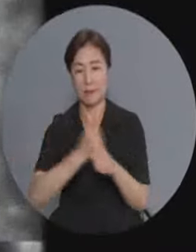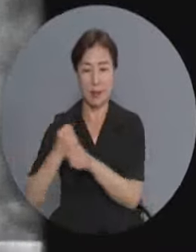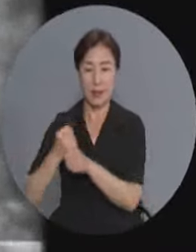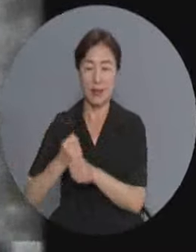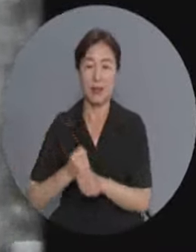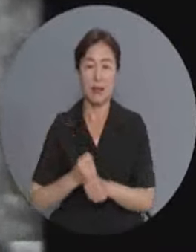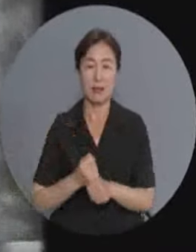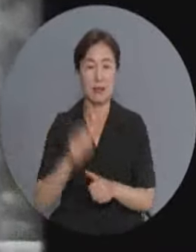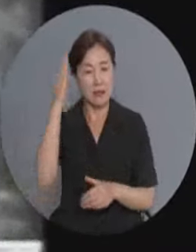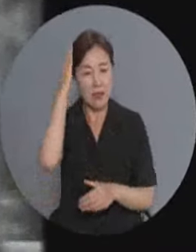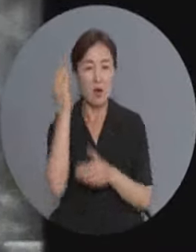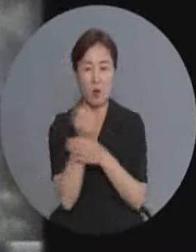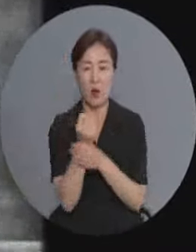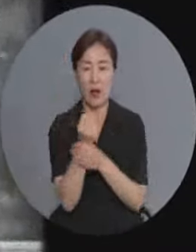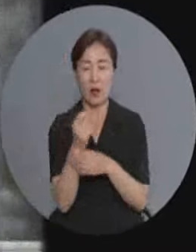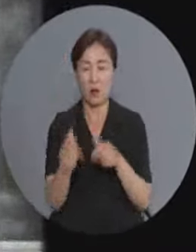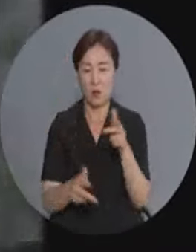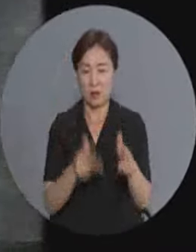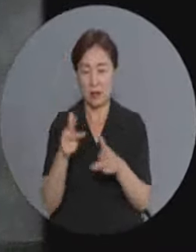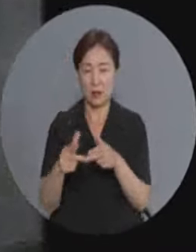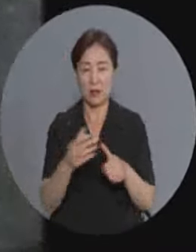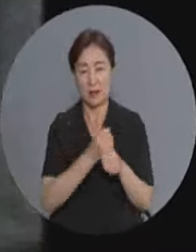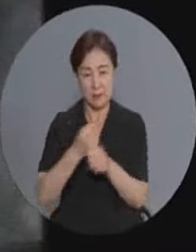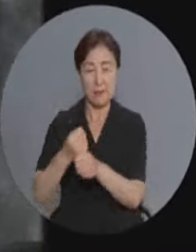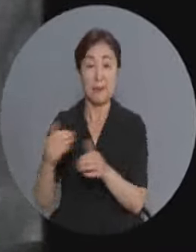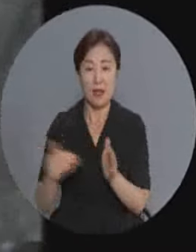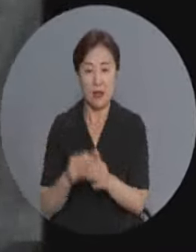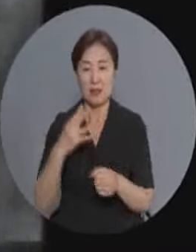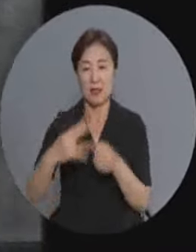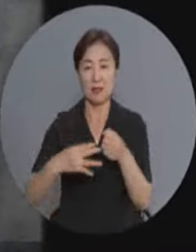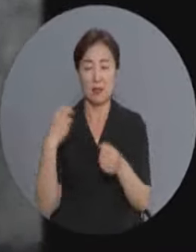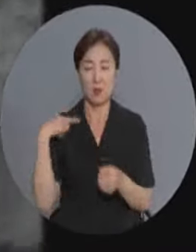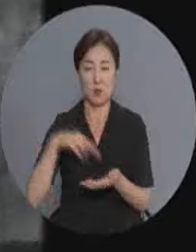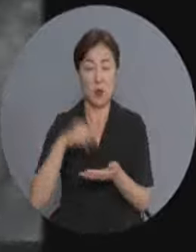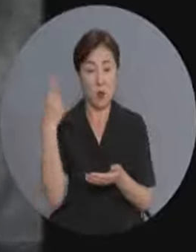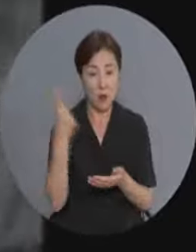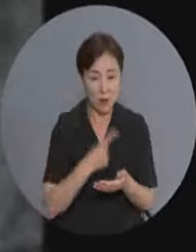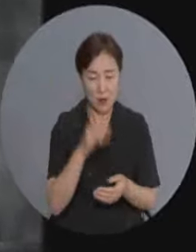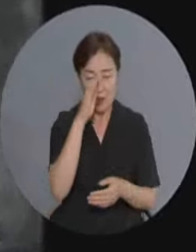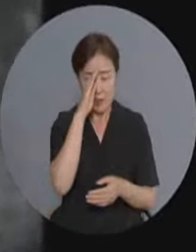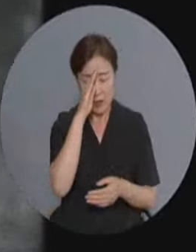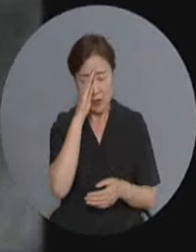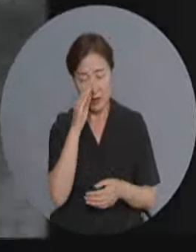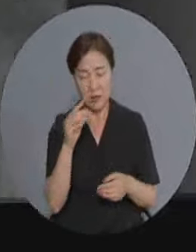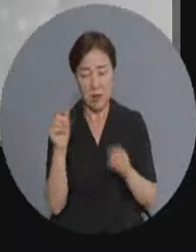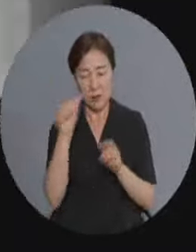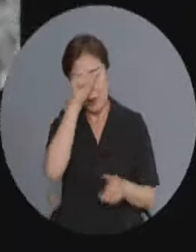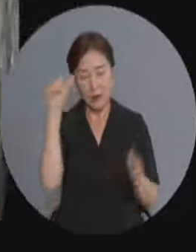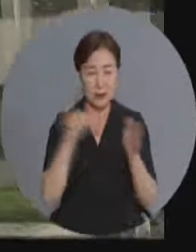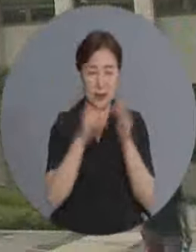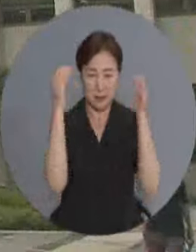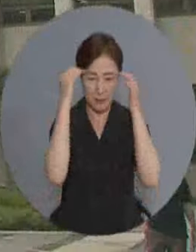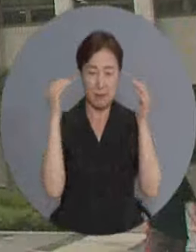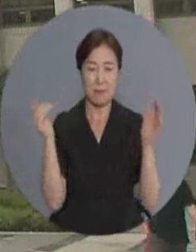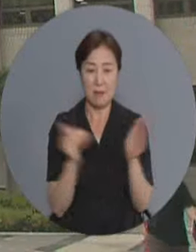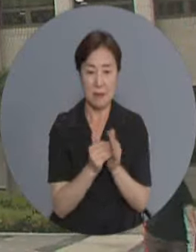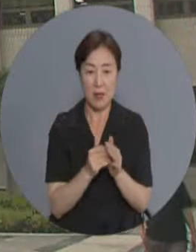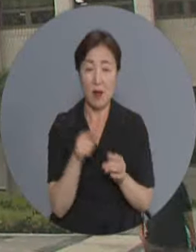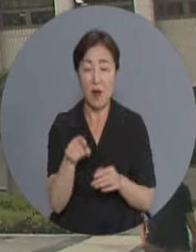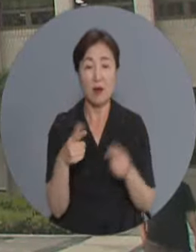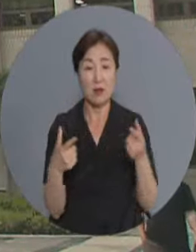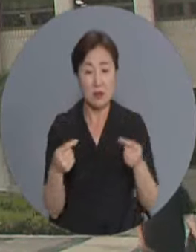탄광으로 끌려갔습니다. 4년 만에 돌아왔지만 폐병을 얻어 평생 후유증에 시달렸습니다.